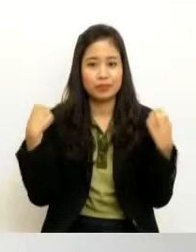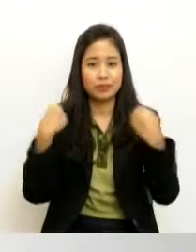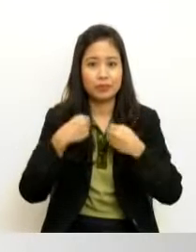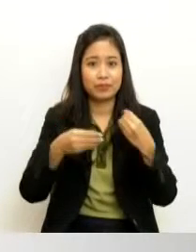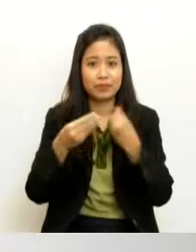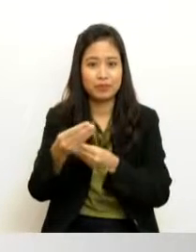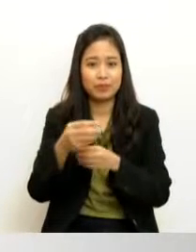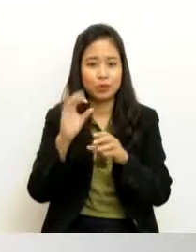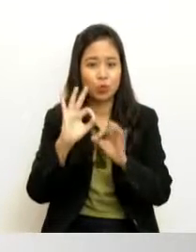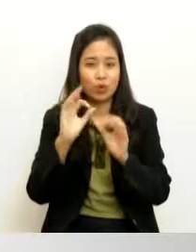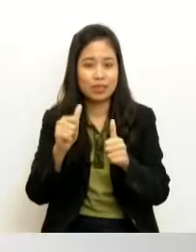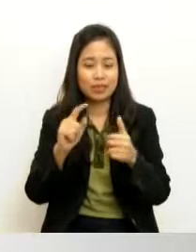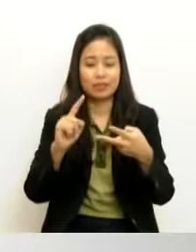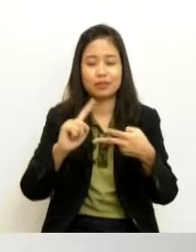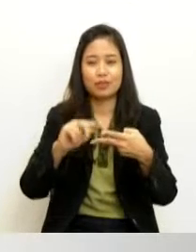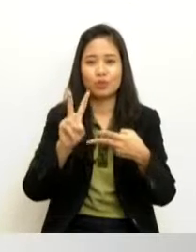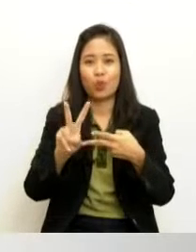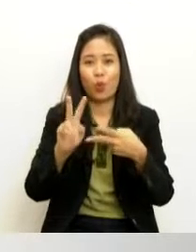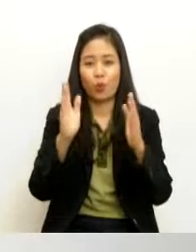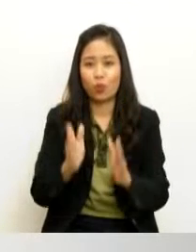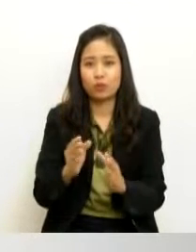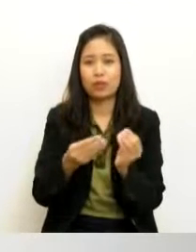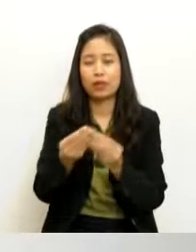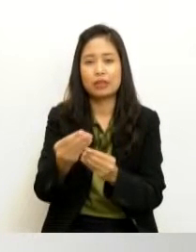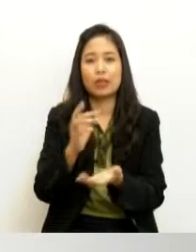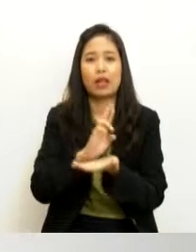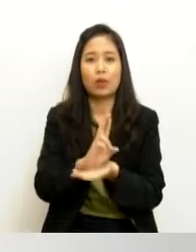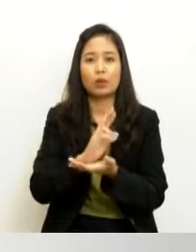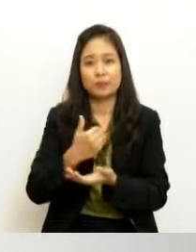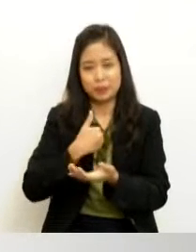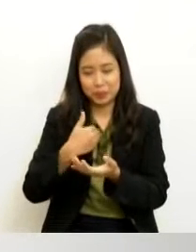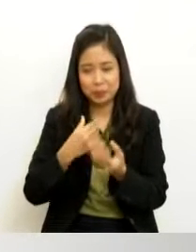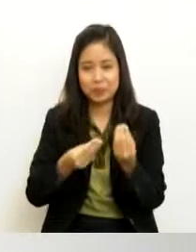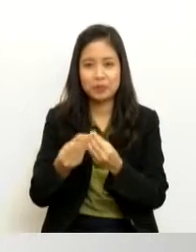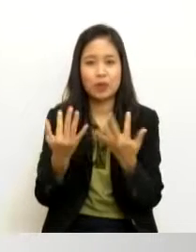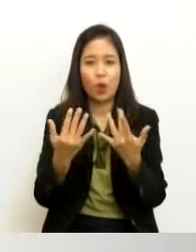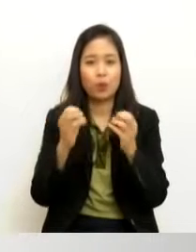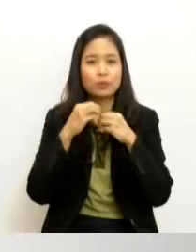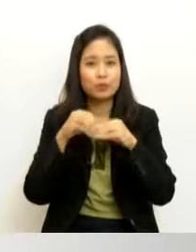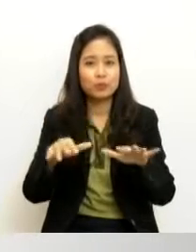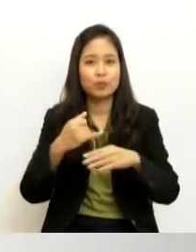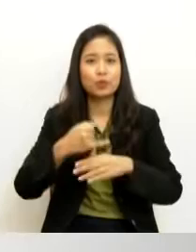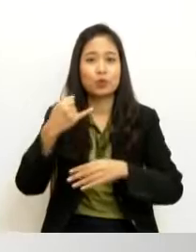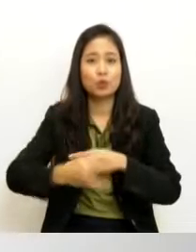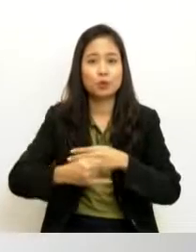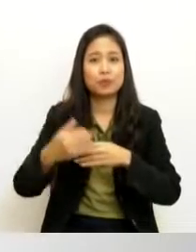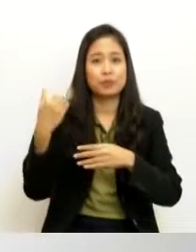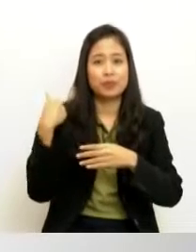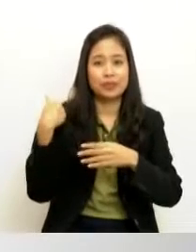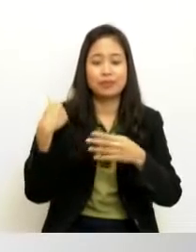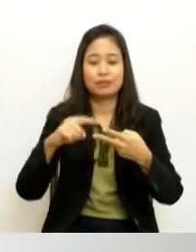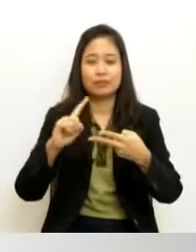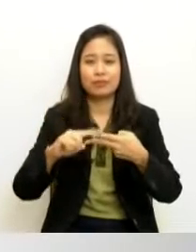คะในการรับรางวัลของเราด้วยเราจะปิดรับรูปของท่านนะคะหลังจากจบรายการค่ะสัปดาห์ละ2ท่านสำหรับการ